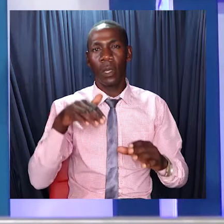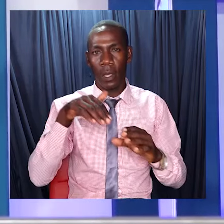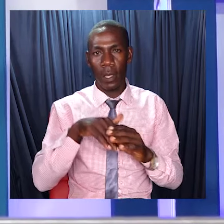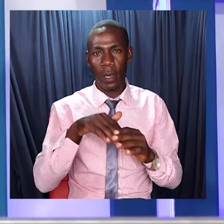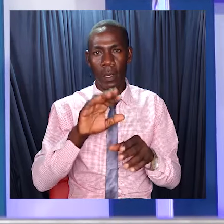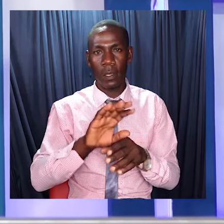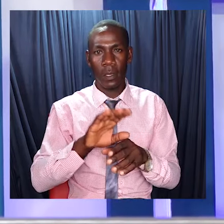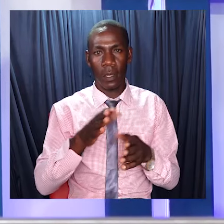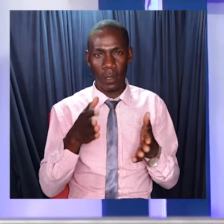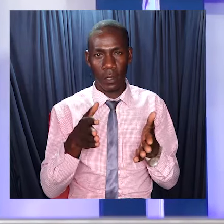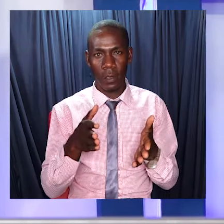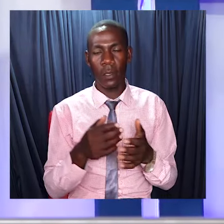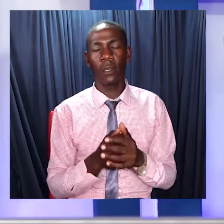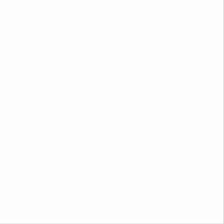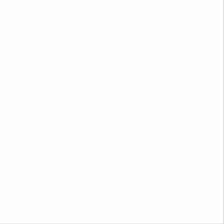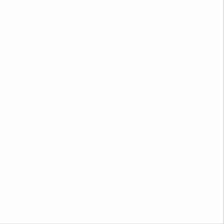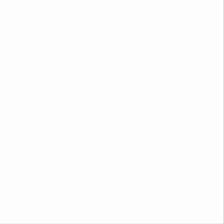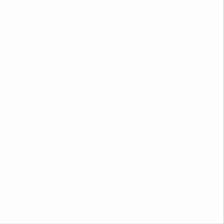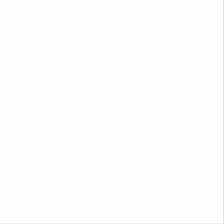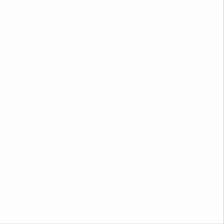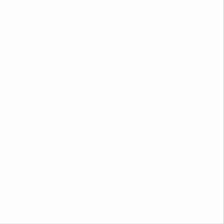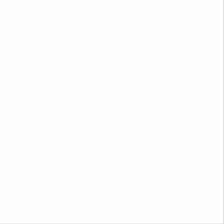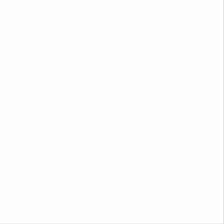uliendani kabisa ya safina humo ndani. You he is in the ark. Hallelujah. Hallelujah.